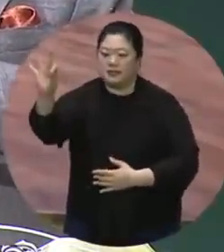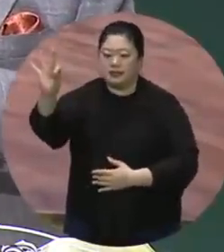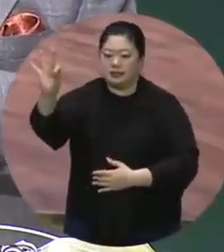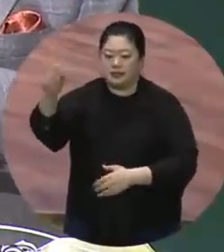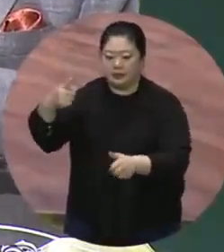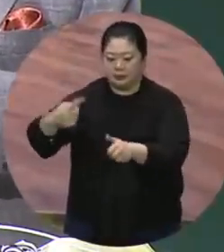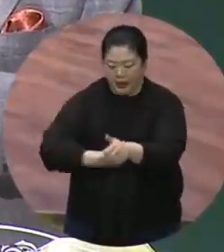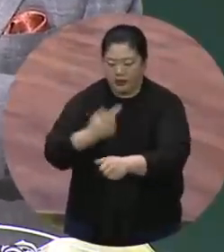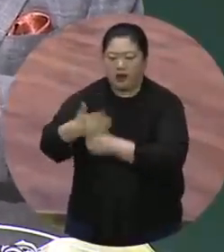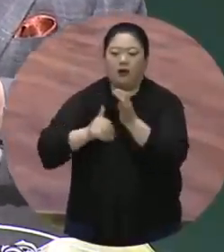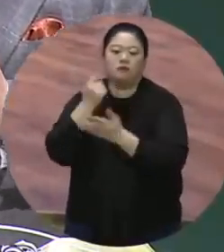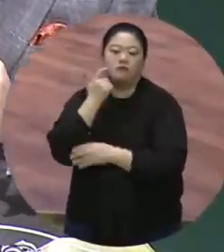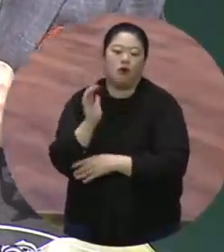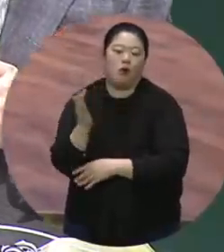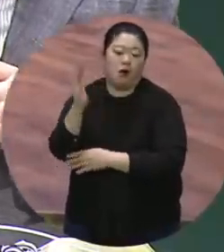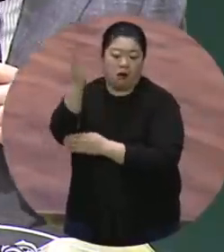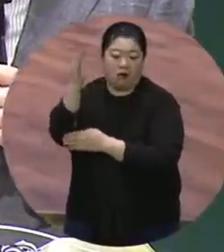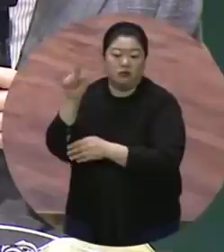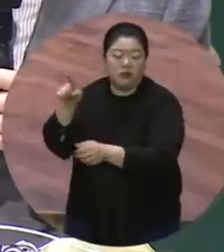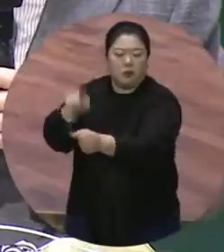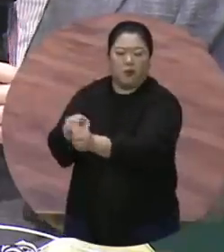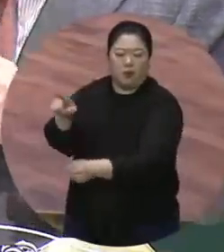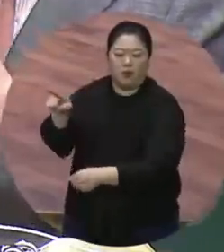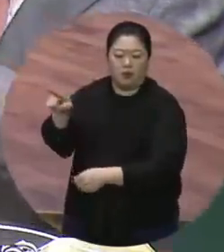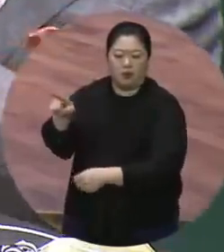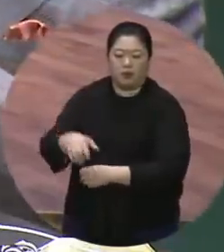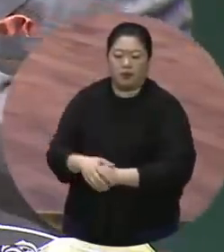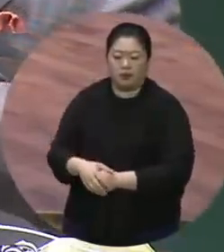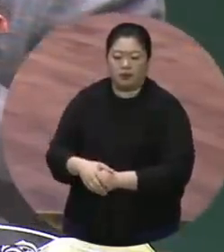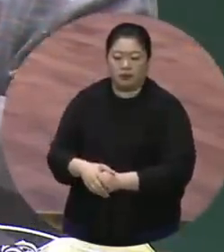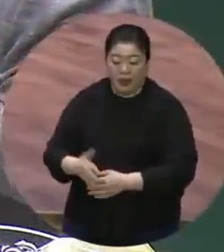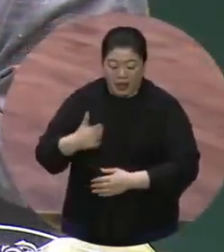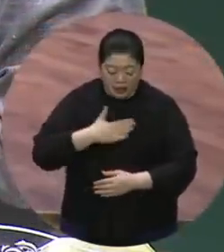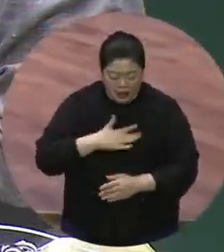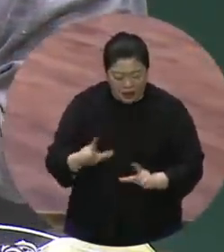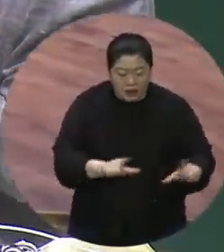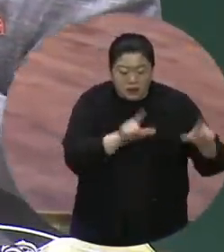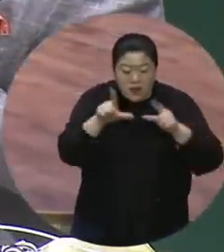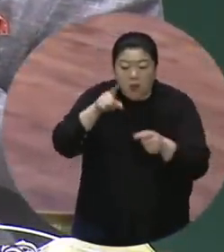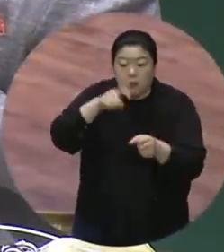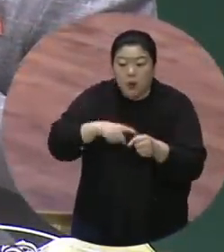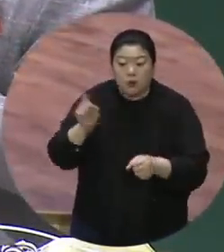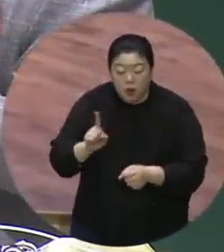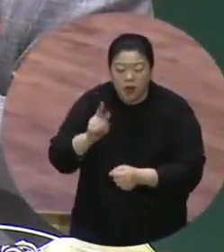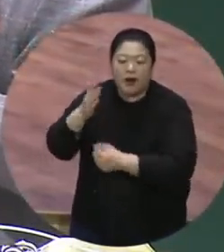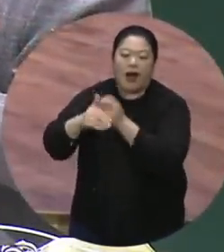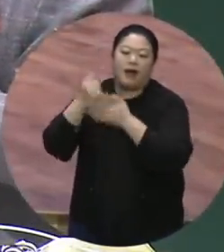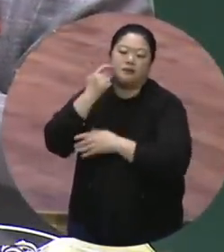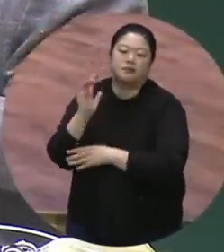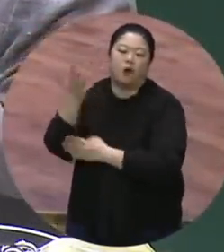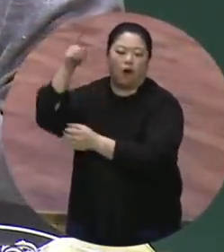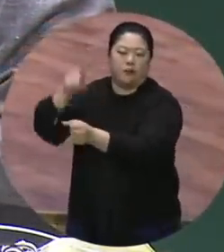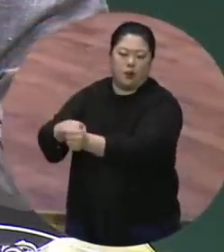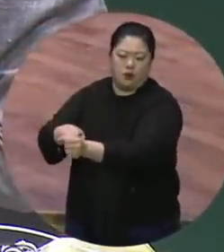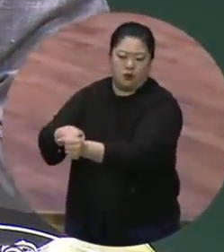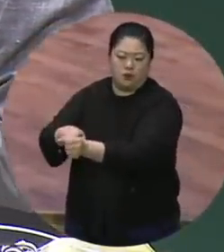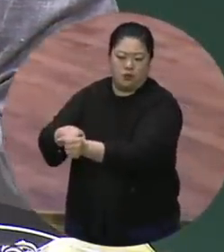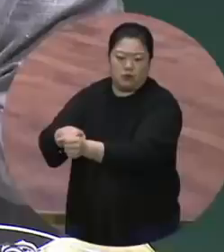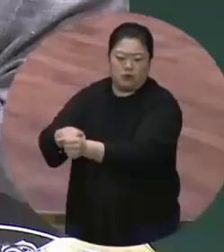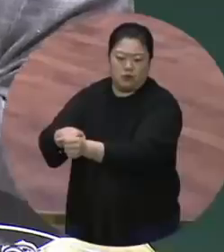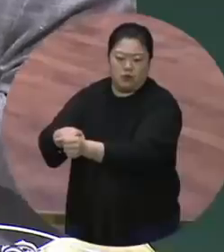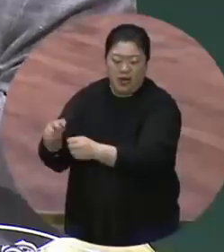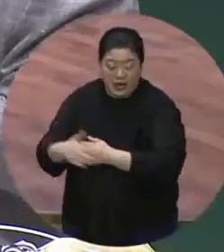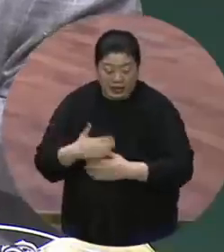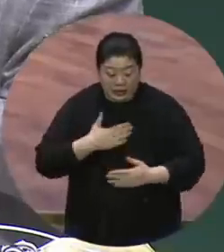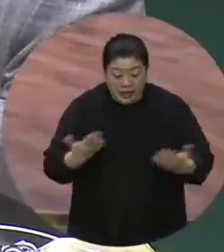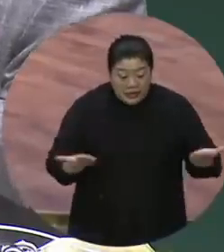돌리니라. 우리의 최종 목표가 뭐냐? 아버지 하나님을 영화롭게 하는 거예요. 나를 통해서